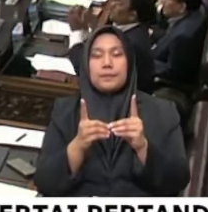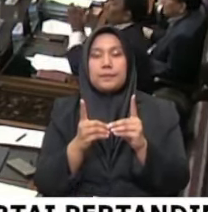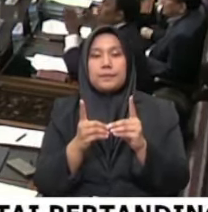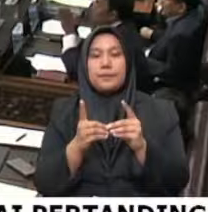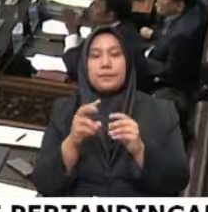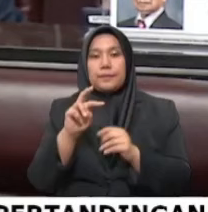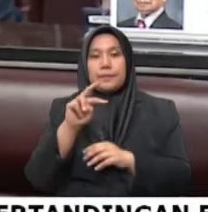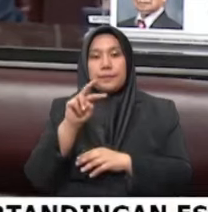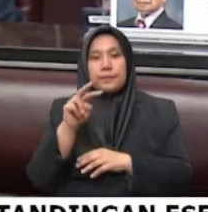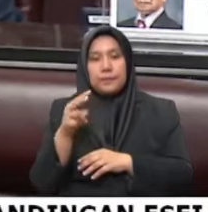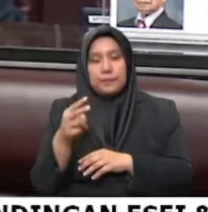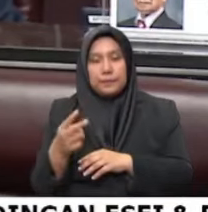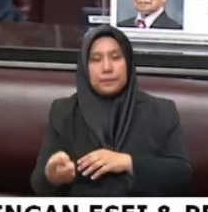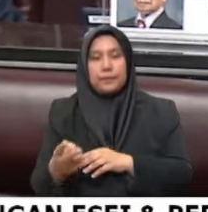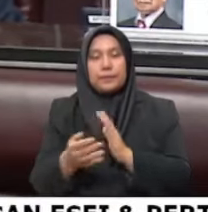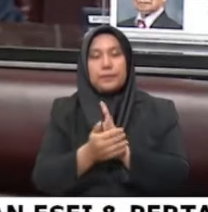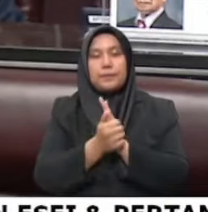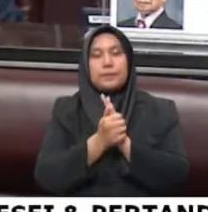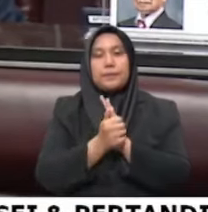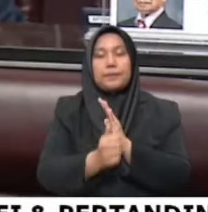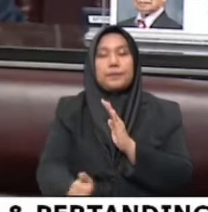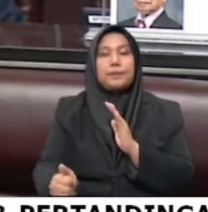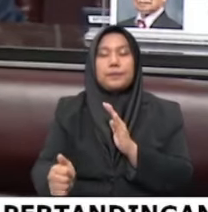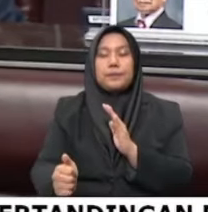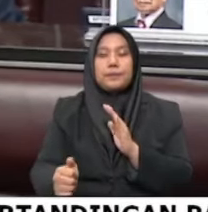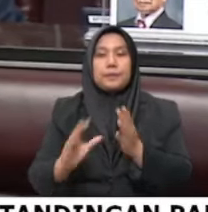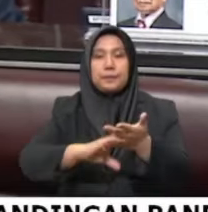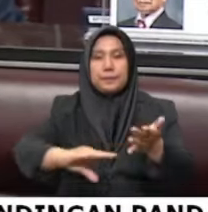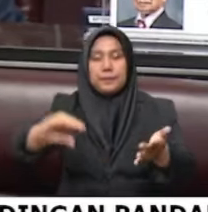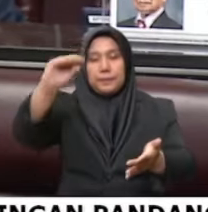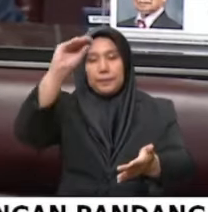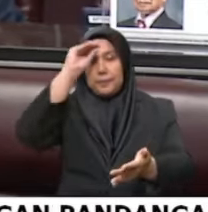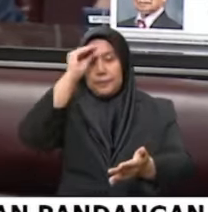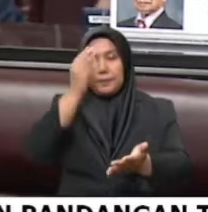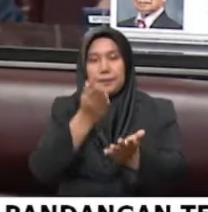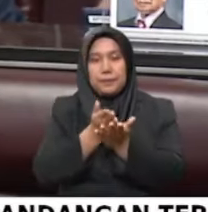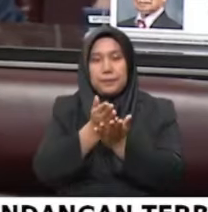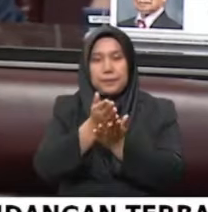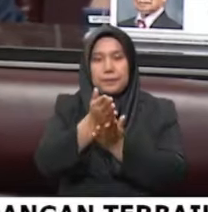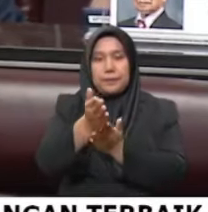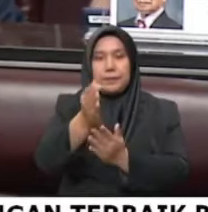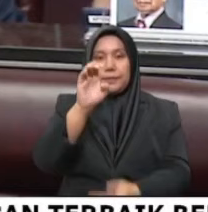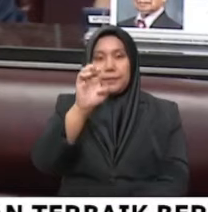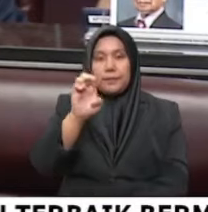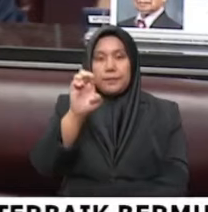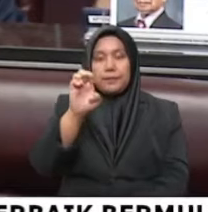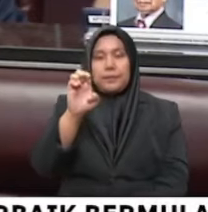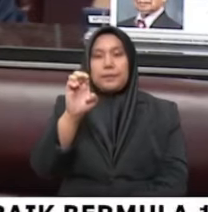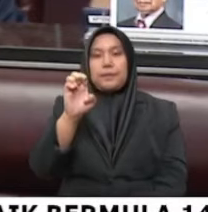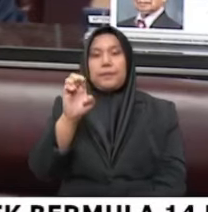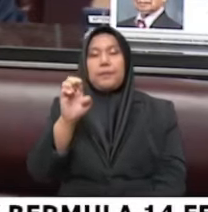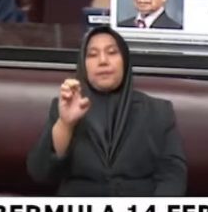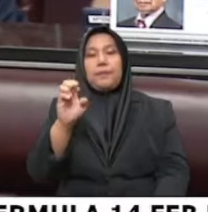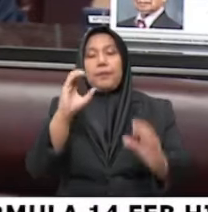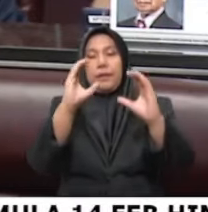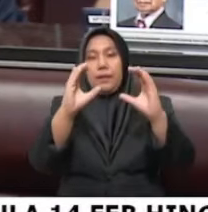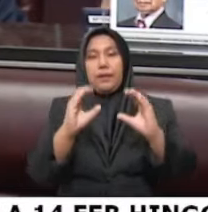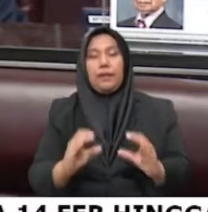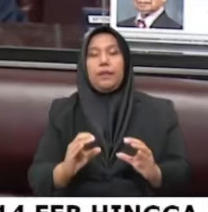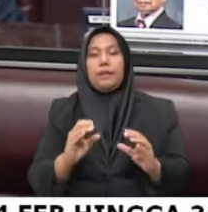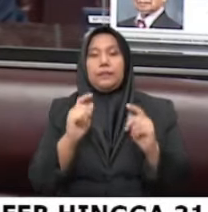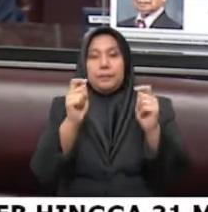ataupun soft skill, ataupun pembelajaran melalui e ataupun e-teknik ini, ianya